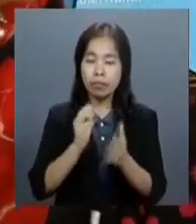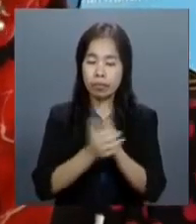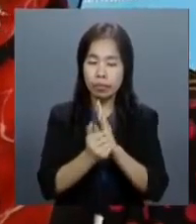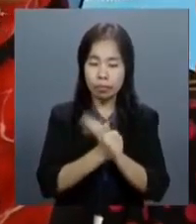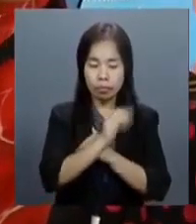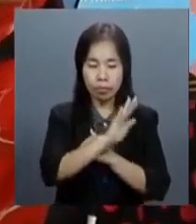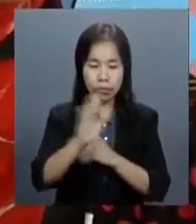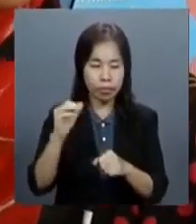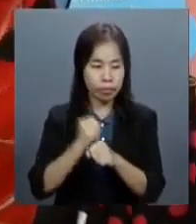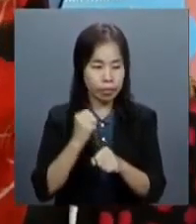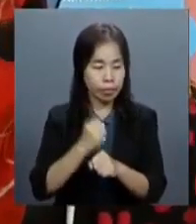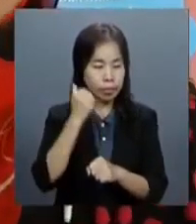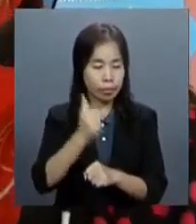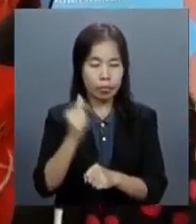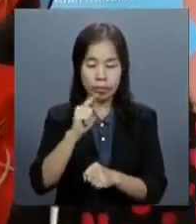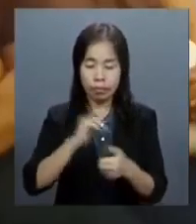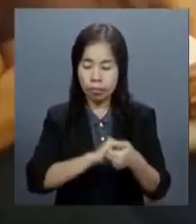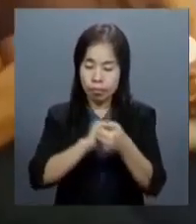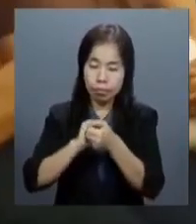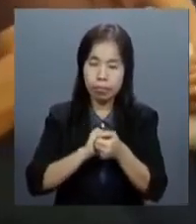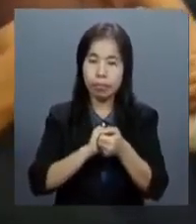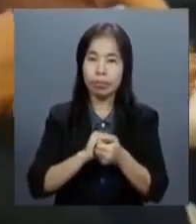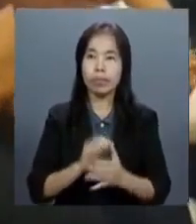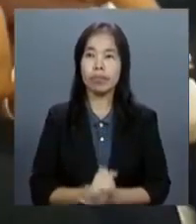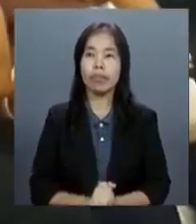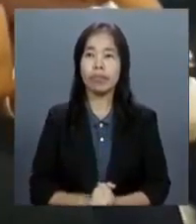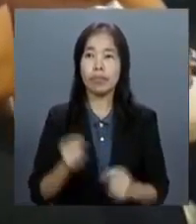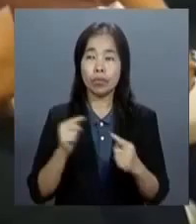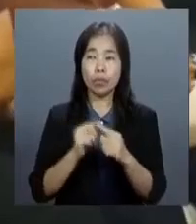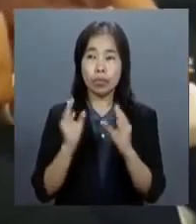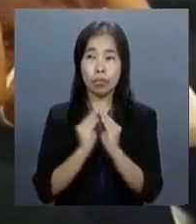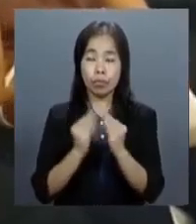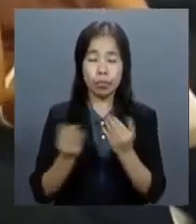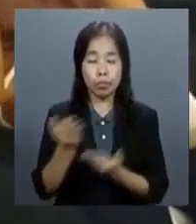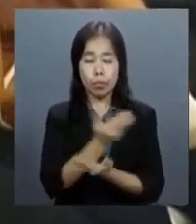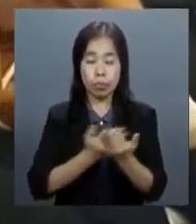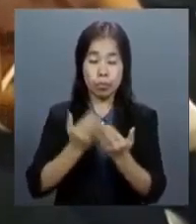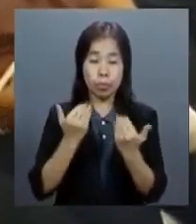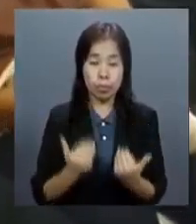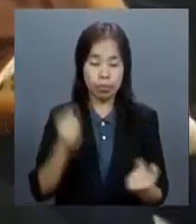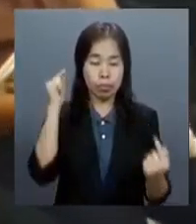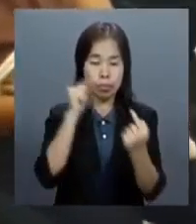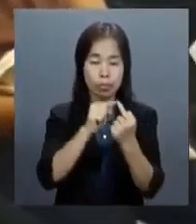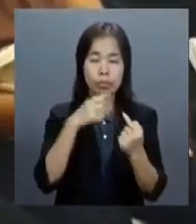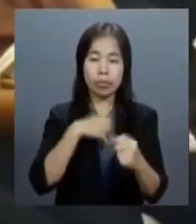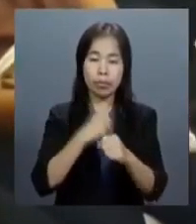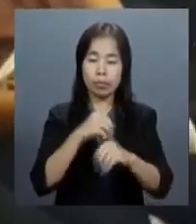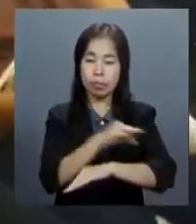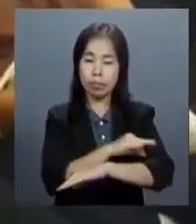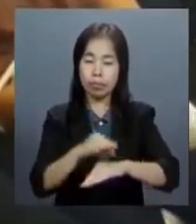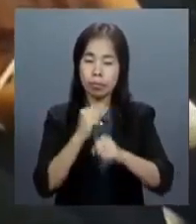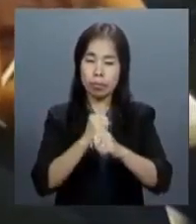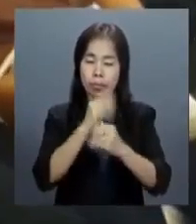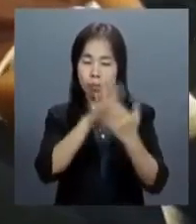ของบุคคลธรรมดาเนี่ยมาร่วมกันนะคะ การประชุมแลกเปลี่ยนในครั้งนี้นอกจากเป้าหมายเพื่อการออกแบบนโยบายสาธาร